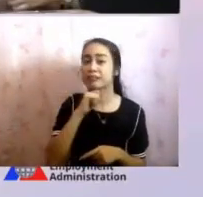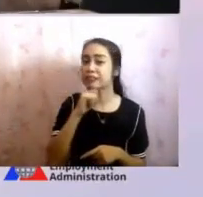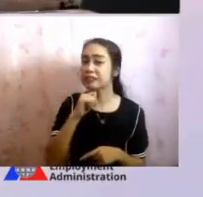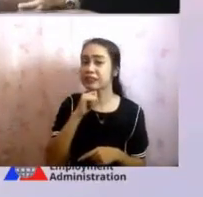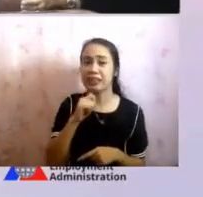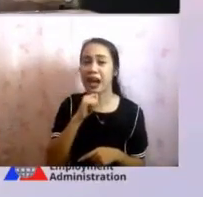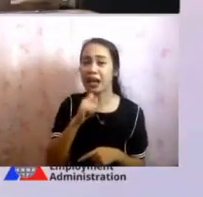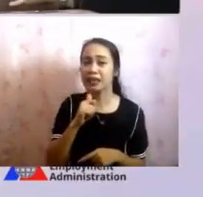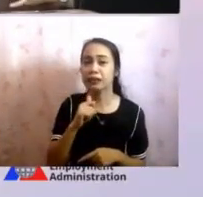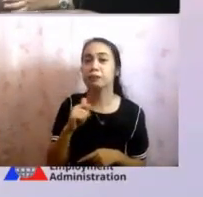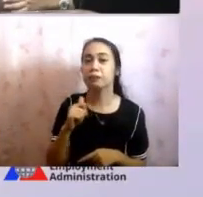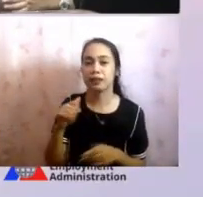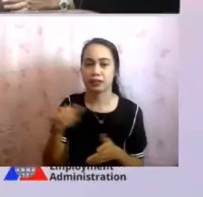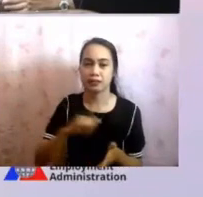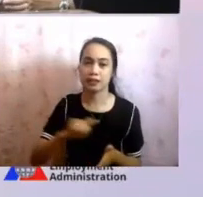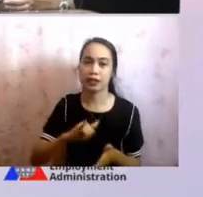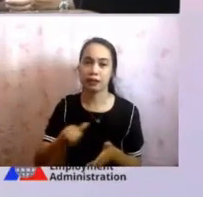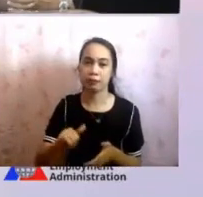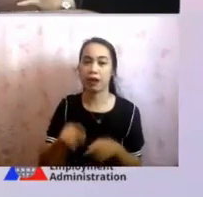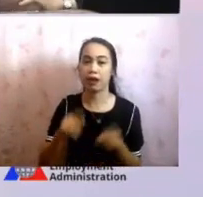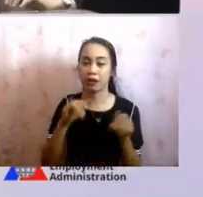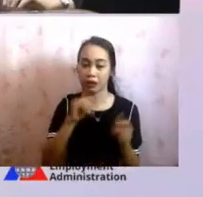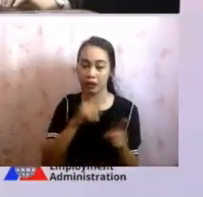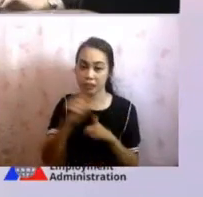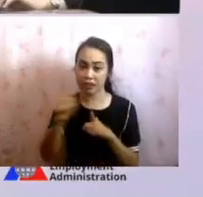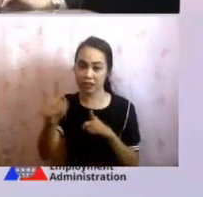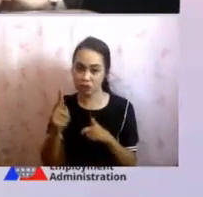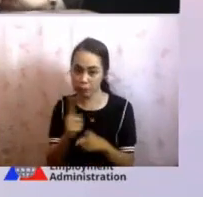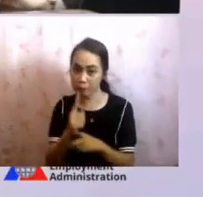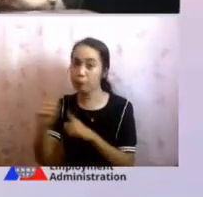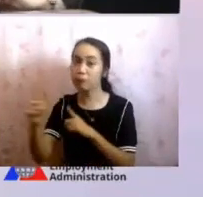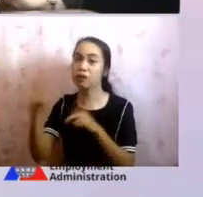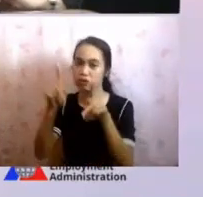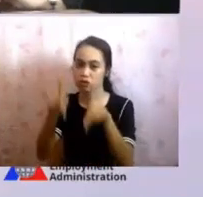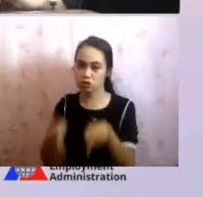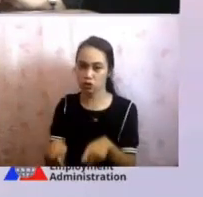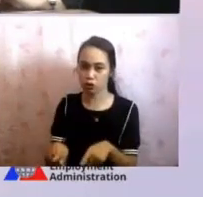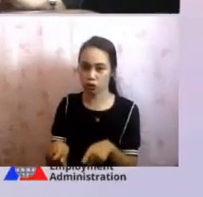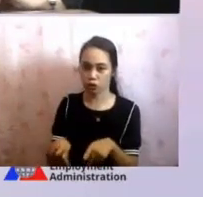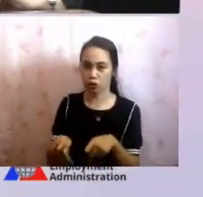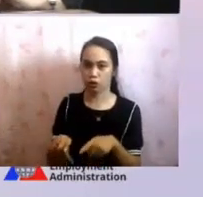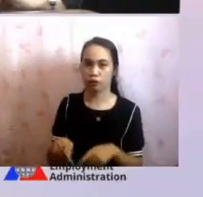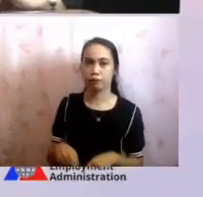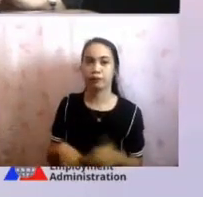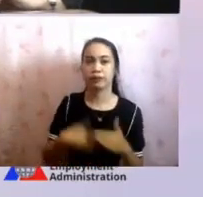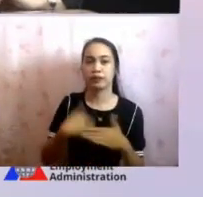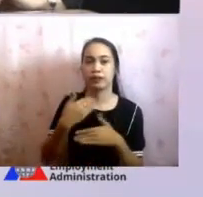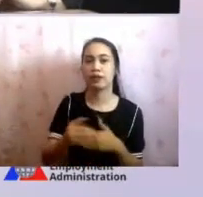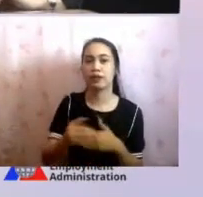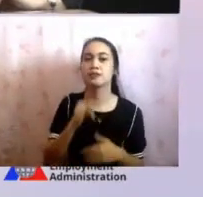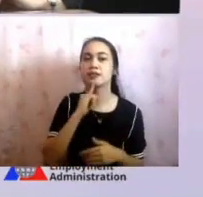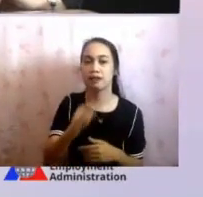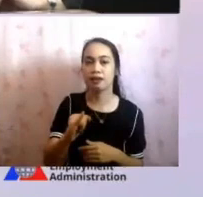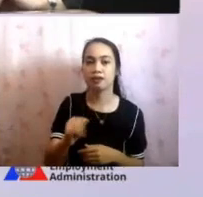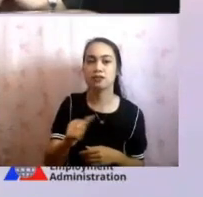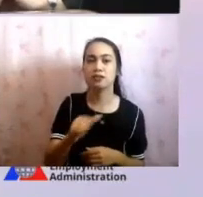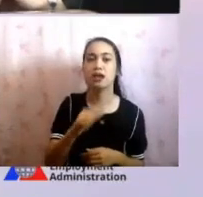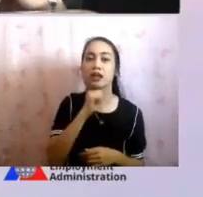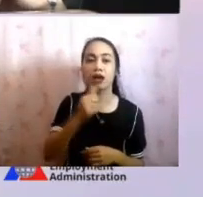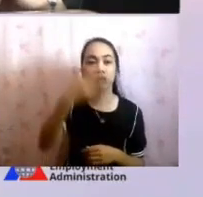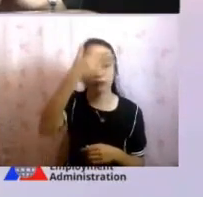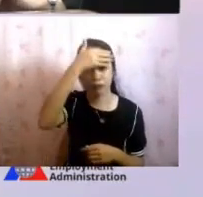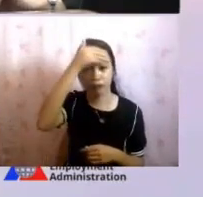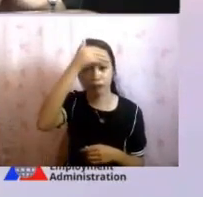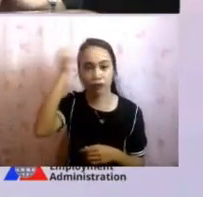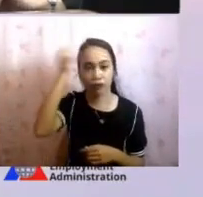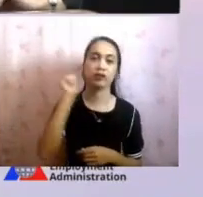Dili dapat pareha. Kaya lahi isiya, lahi isad ka. Okay, next is, don't forget your contact details